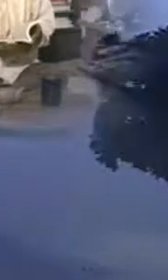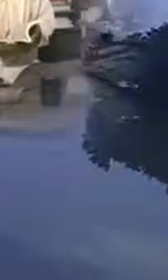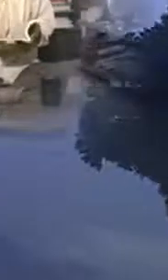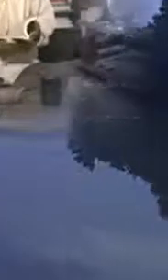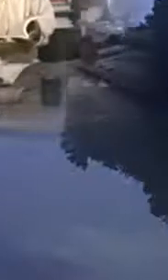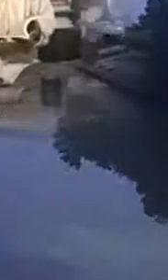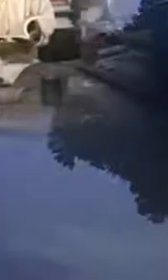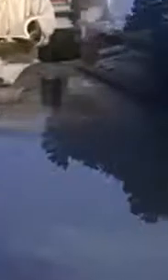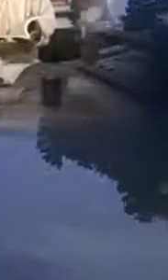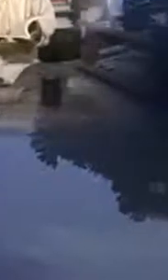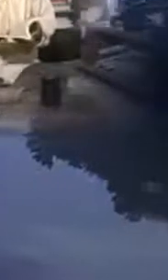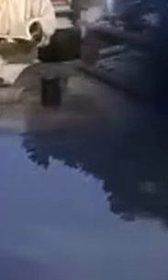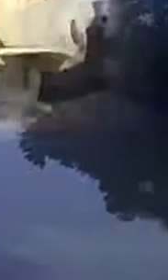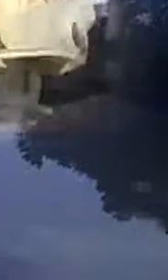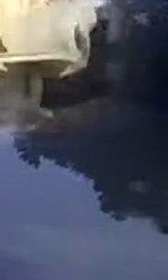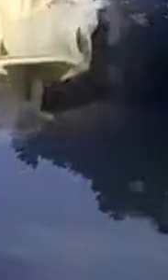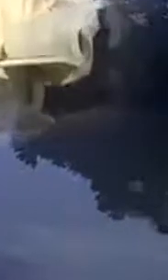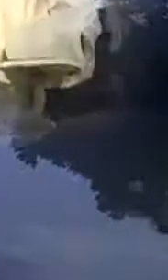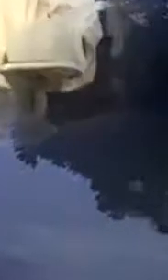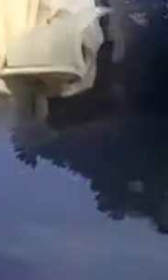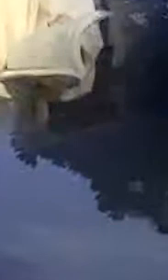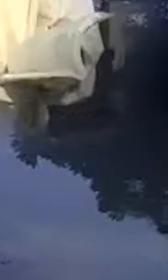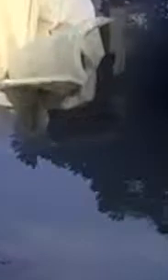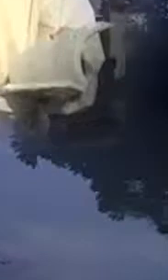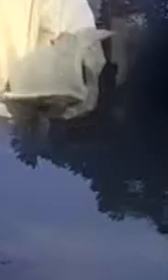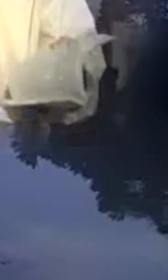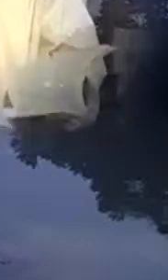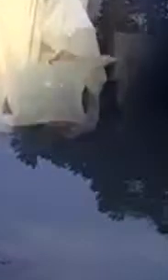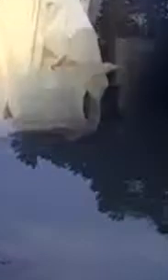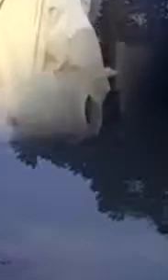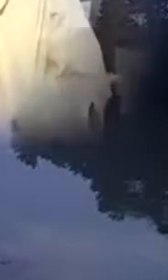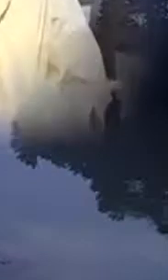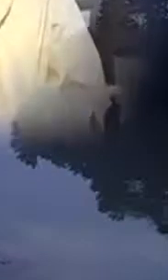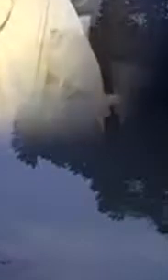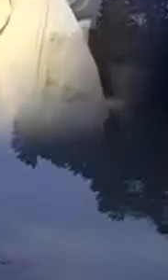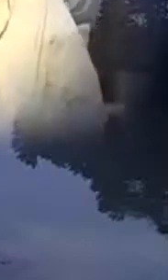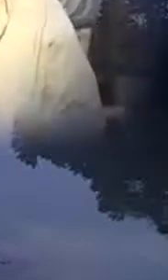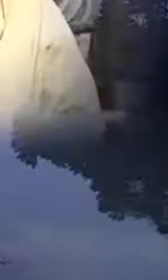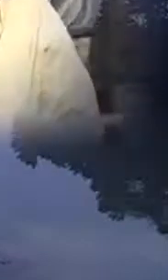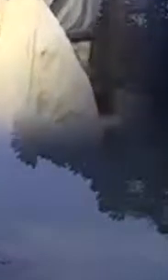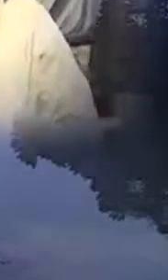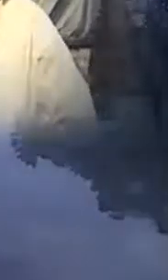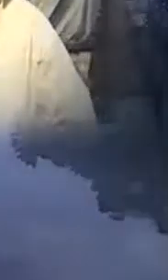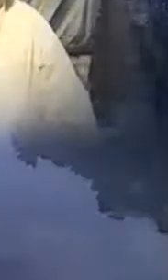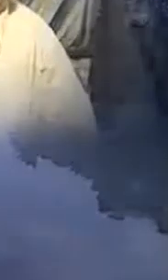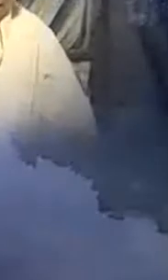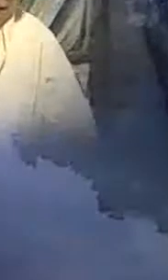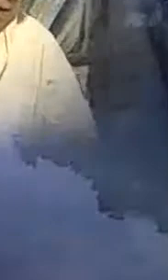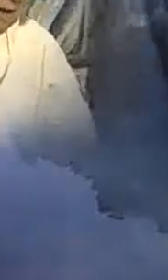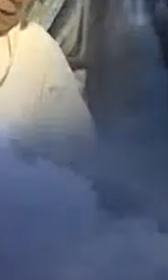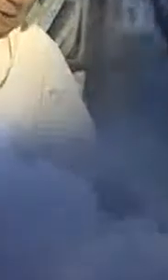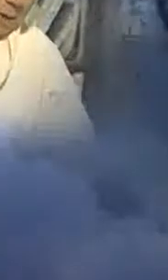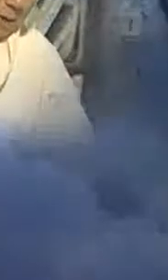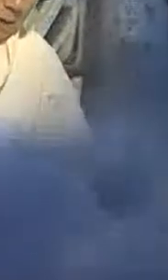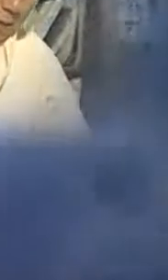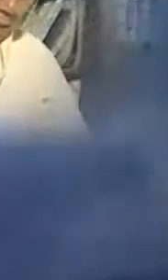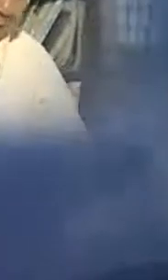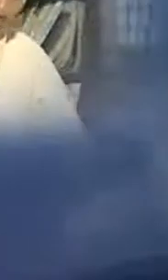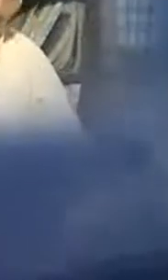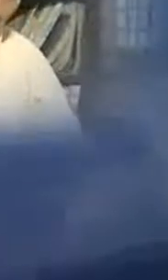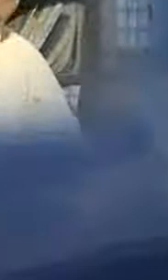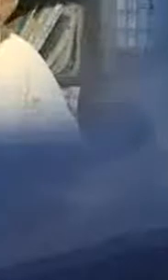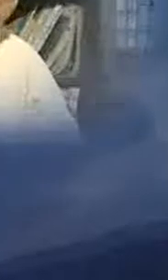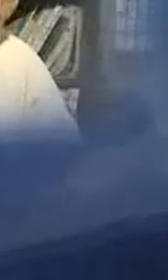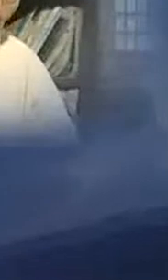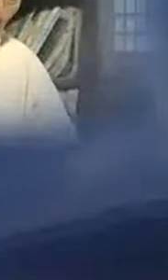듯 감추었다 내어드리지. 아, 그립다. 내 혼자 마음 날같이 아실리,